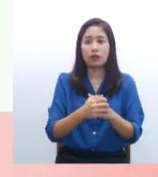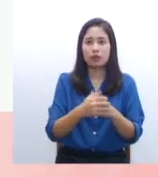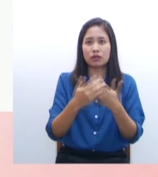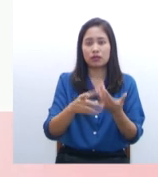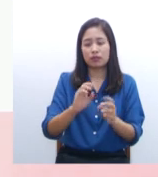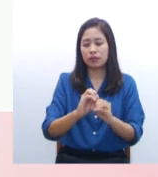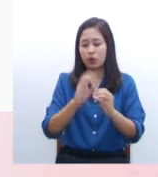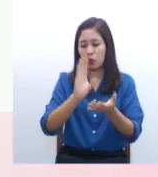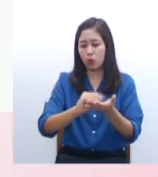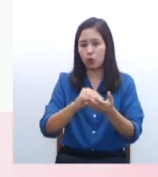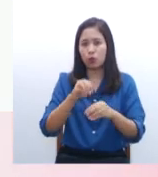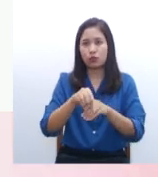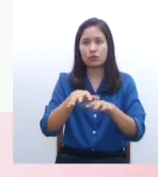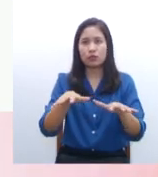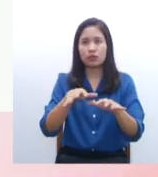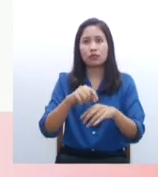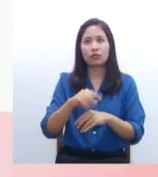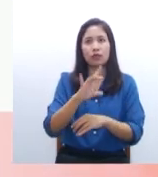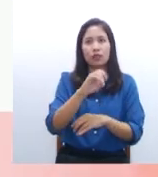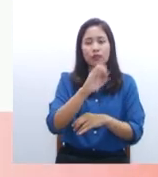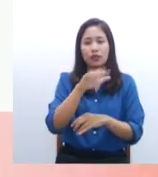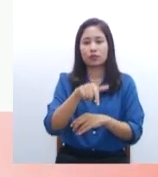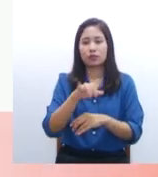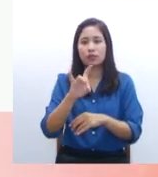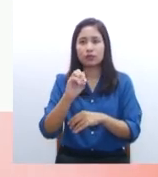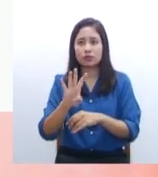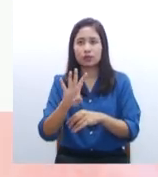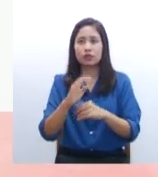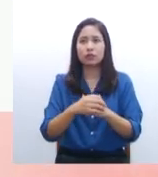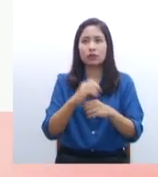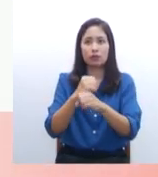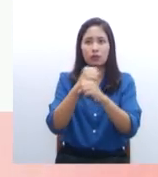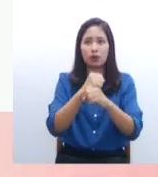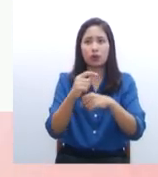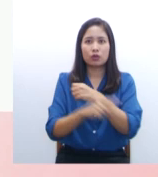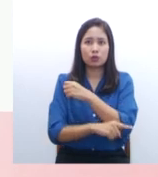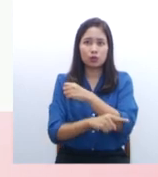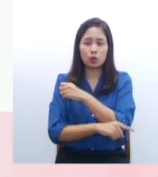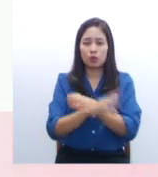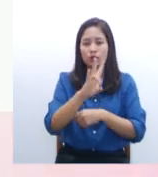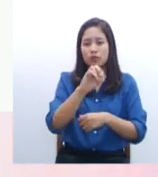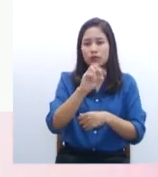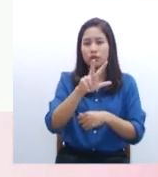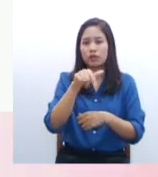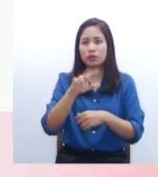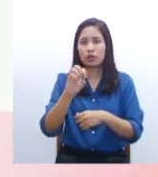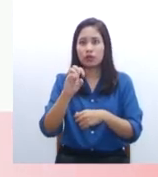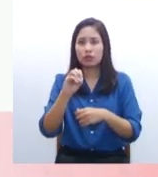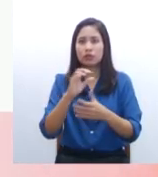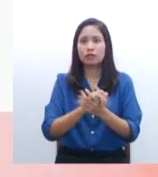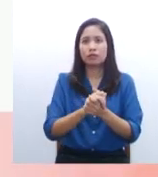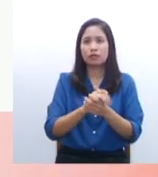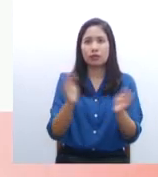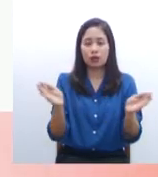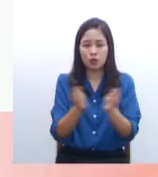ได้ 85.84 คะแนนและตัวชี้วัดที่10การป้องกันการทุจริตได้ 73.50 คะแนนนะครับโดยเฉลี่ยผลการ